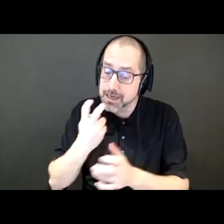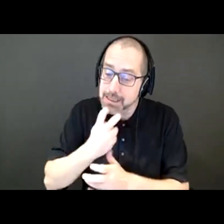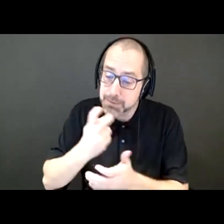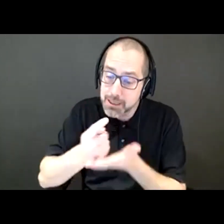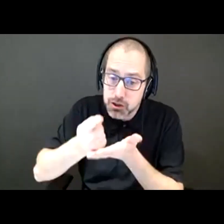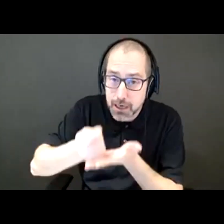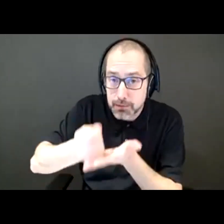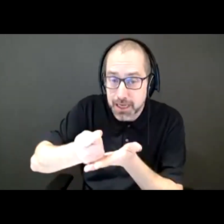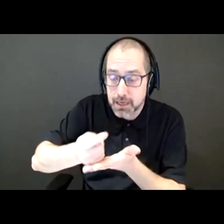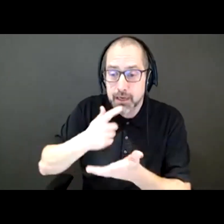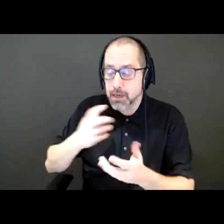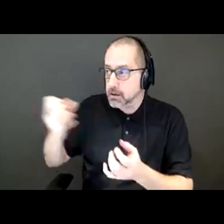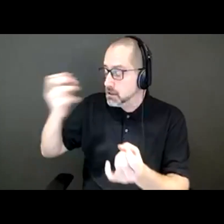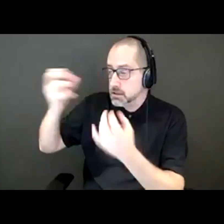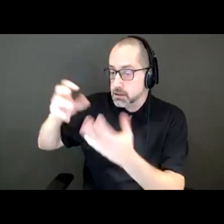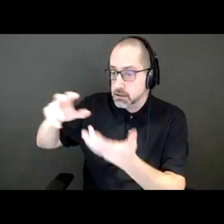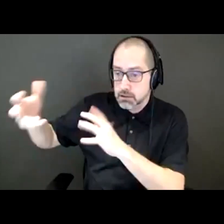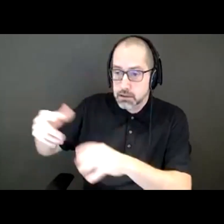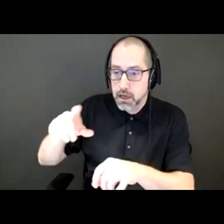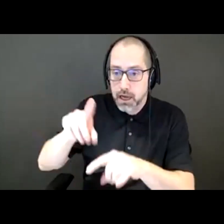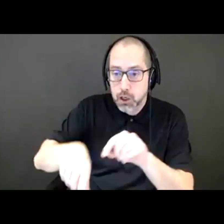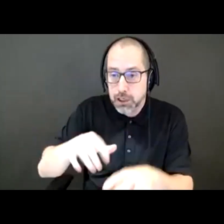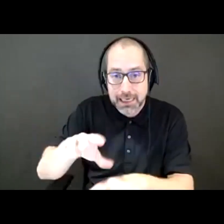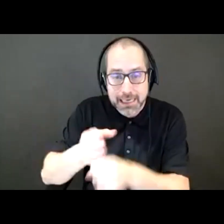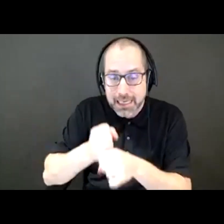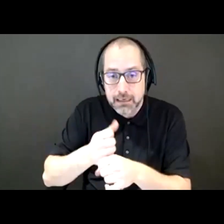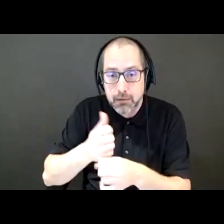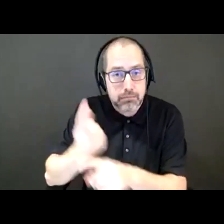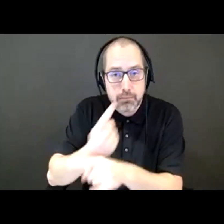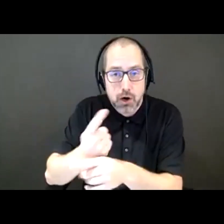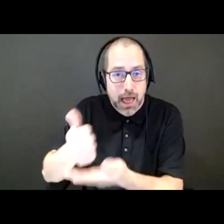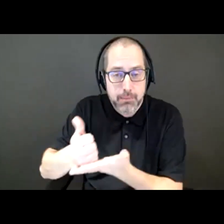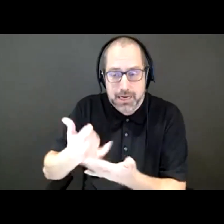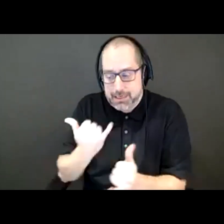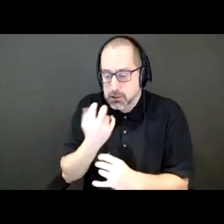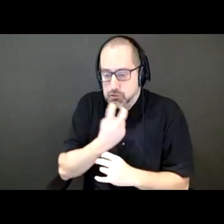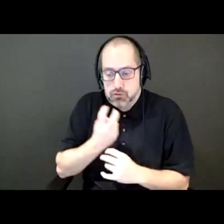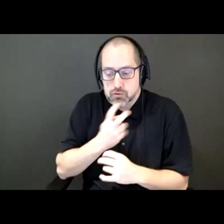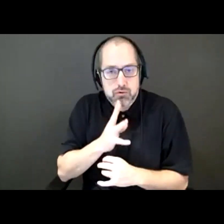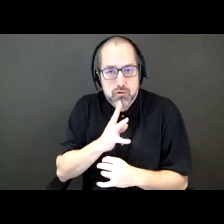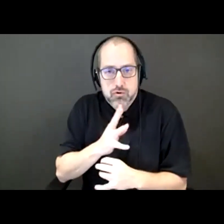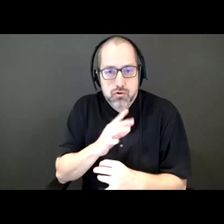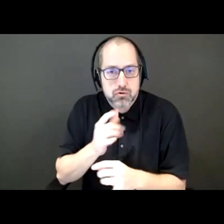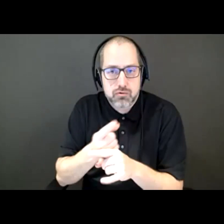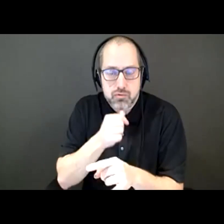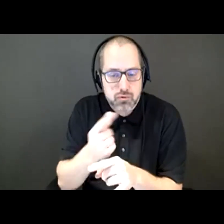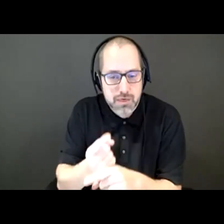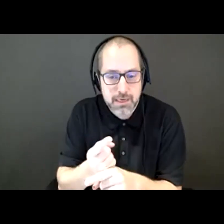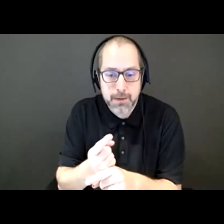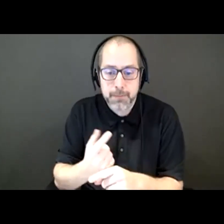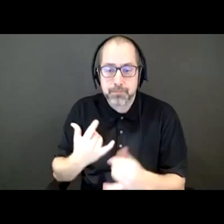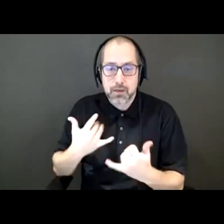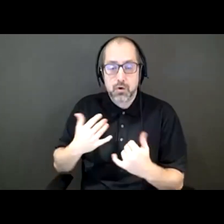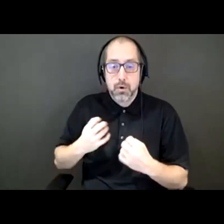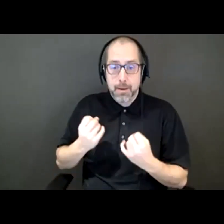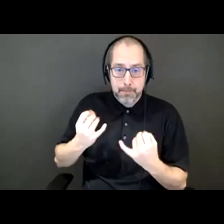de de thérapie vocale et même aujourd'hui j'ai de la difficulté j'ai passé